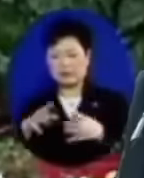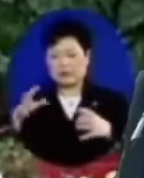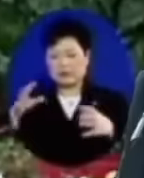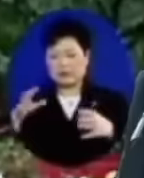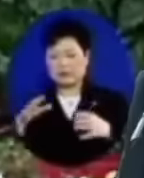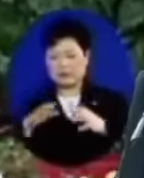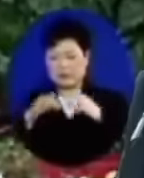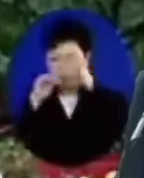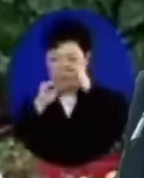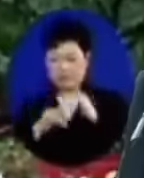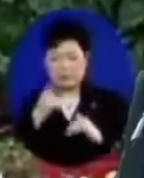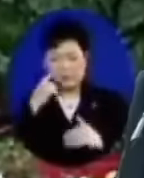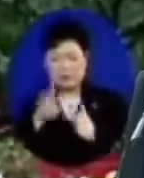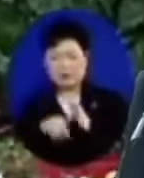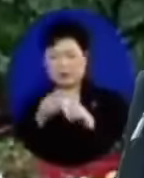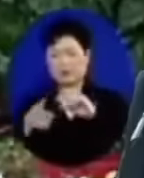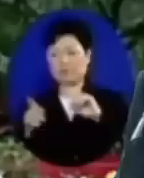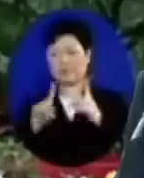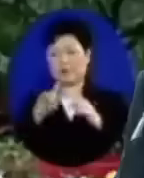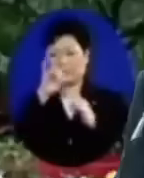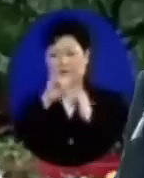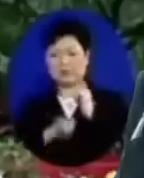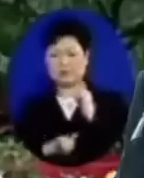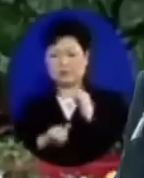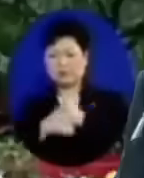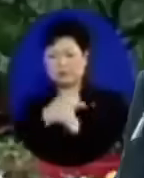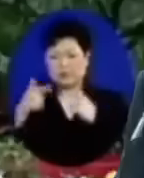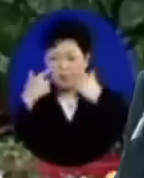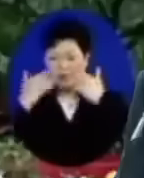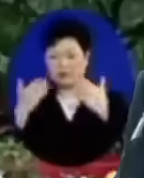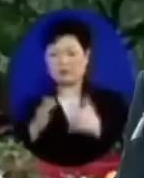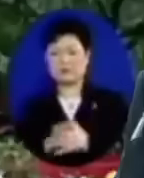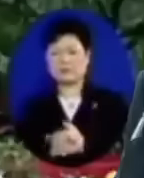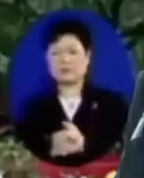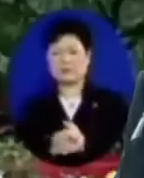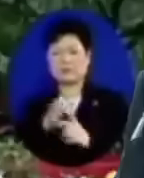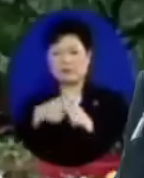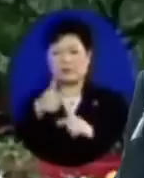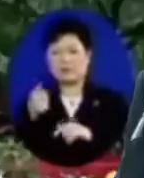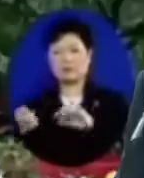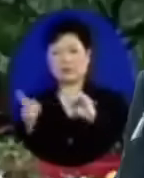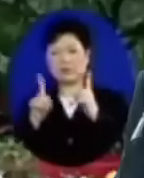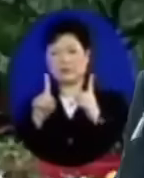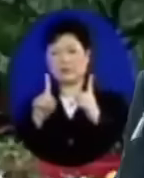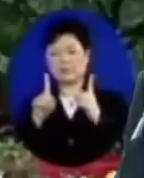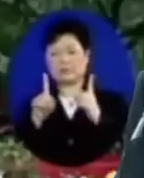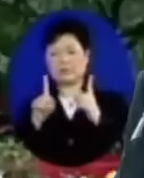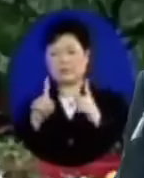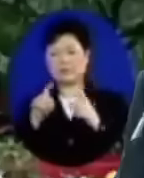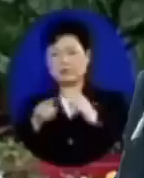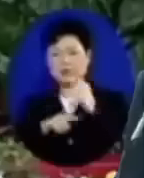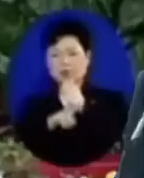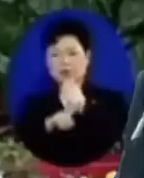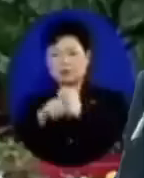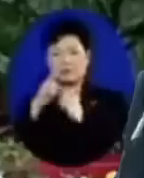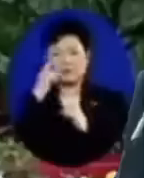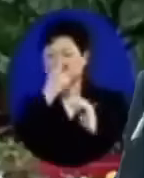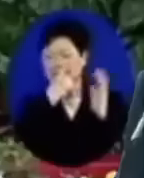때 예수님의 부활은 역사적으로 너무 확실한 것입니다. 예수님의 부활은 과학적으로 증명되지 않았다고